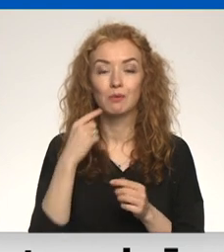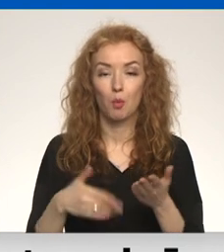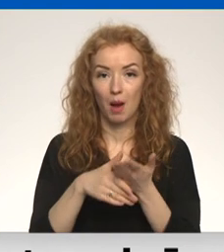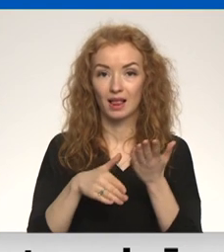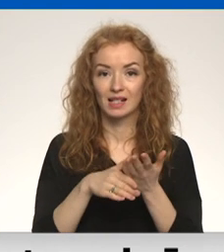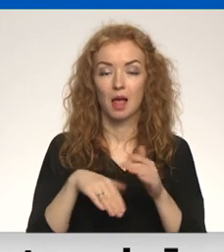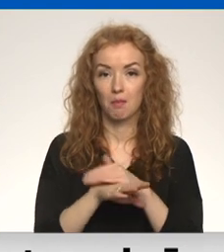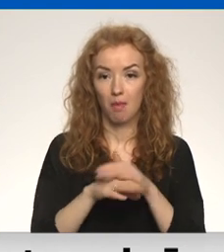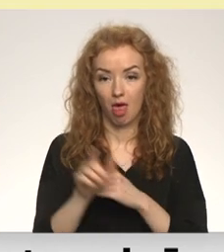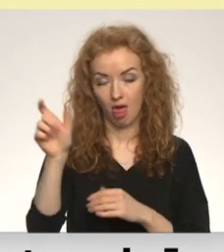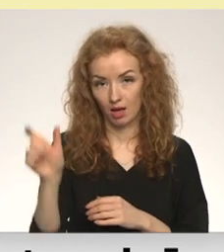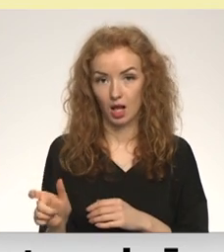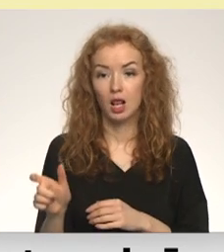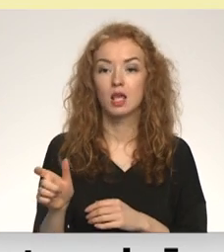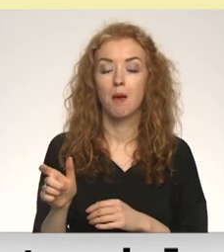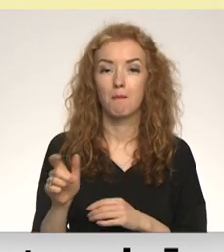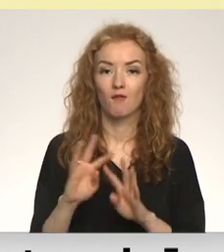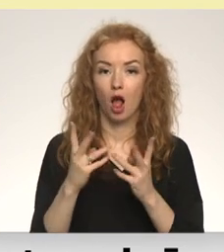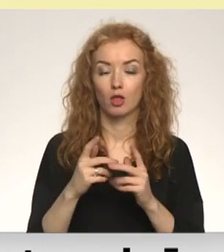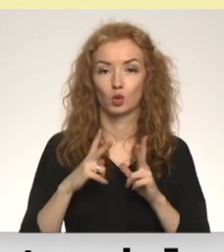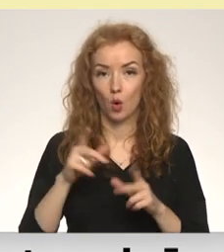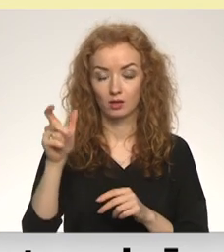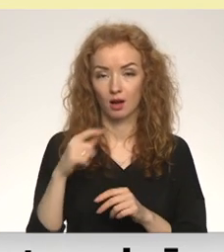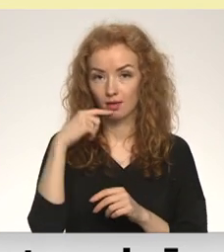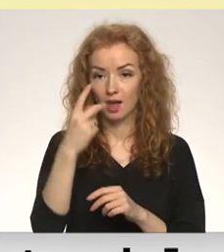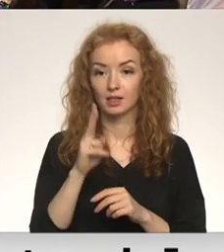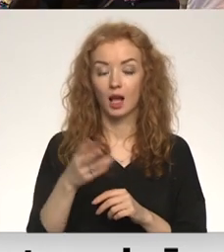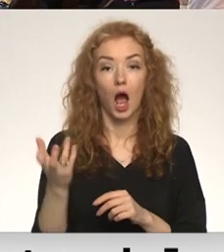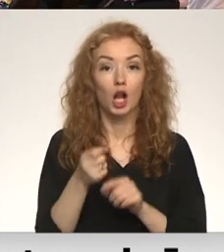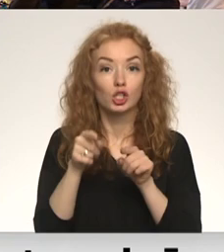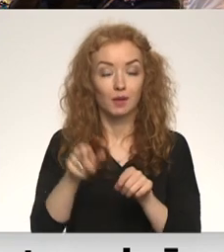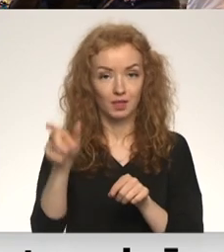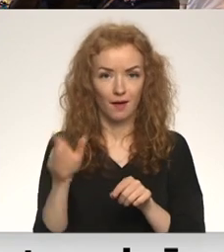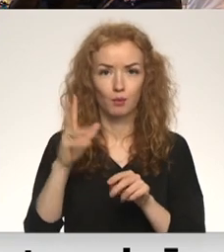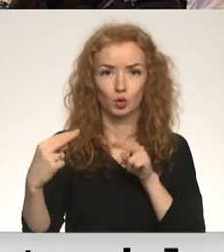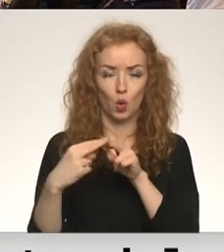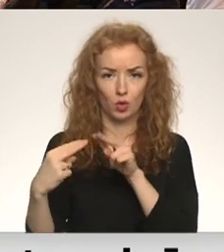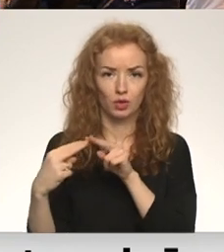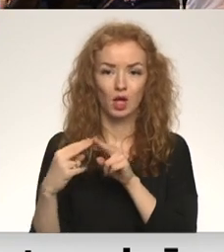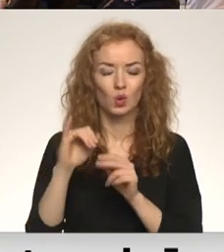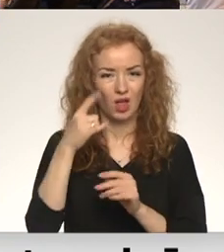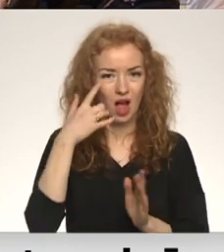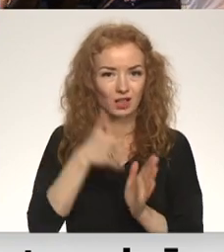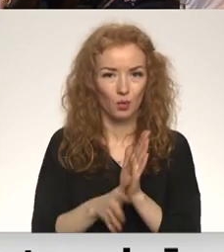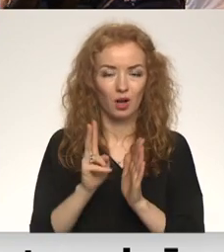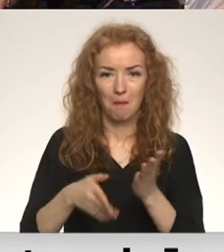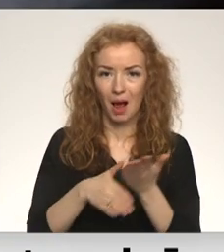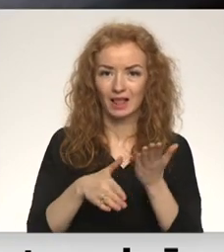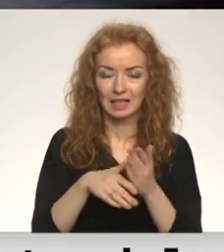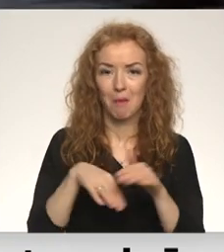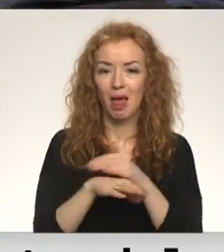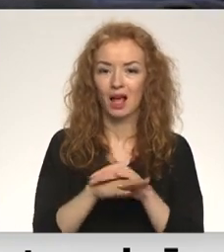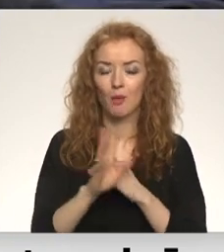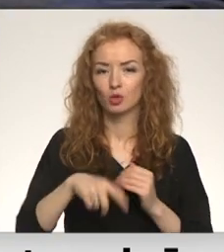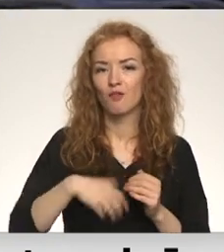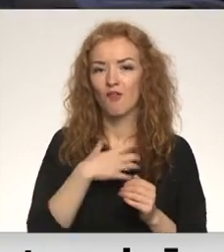bēgļiem valdes locekle Linda Jākapsone. Ar šiem cilvēkiem noteikti sazinošoties, jo jārēķinās, ka palīdzība bēgļiem būs vajadzīga